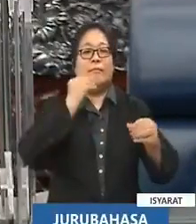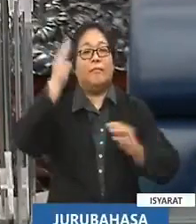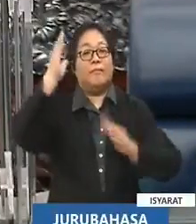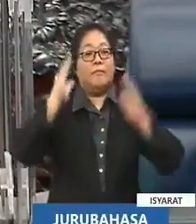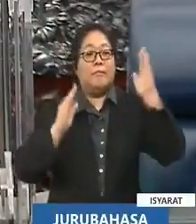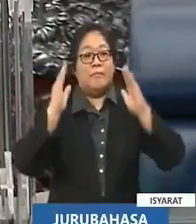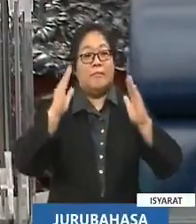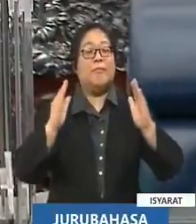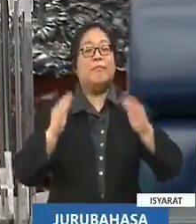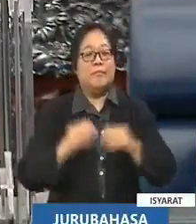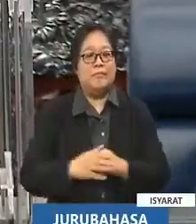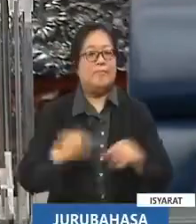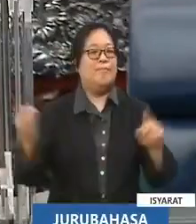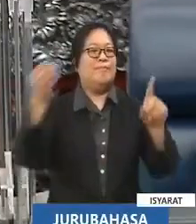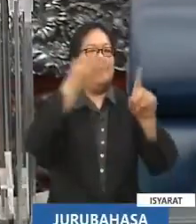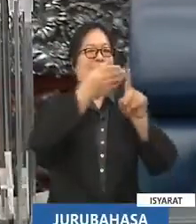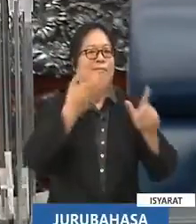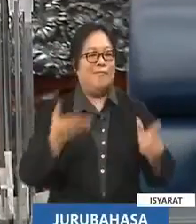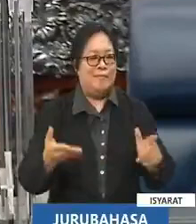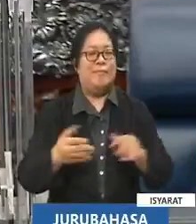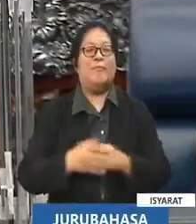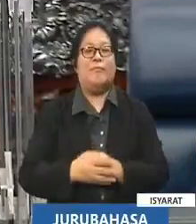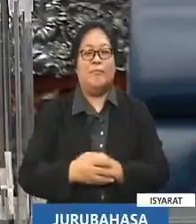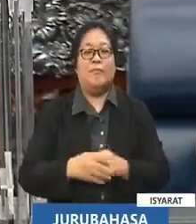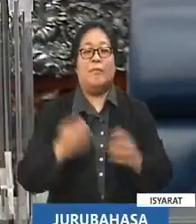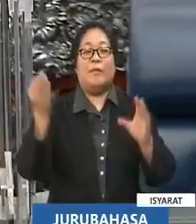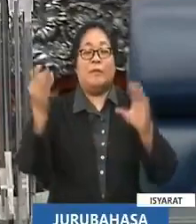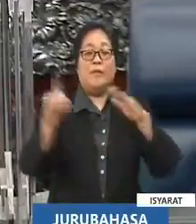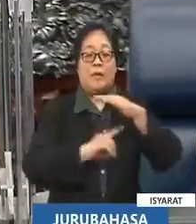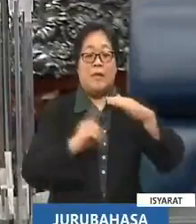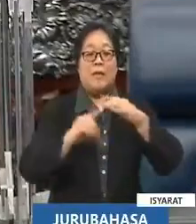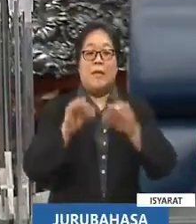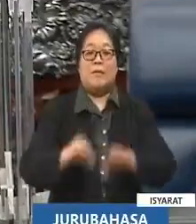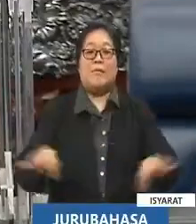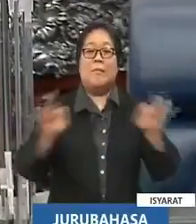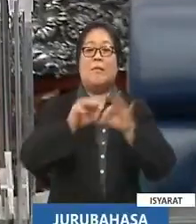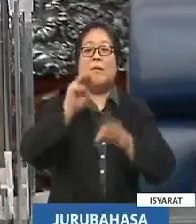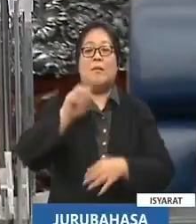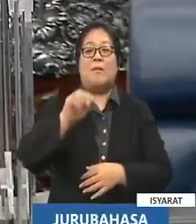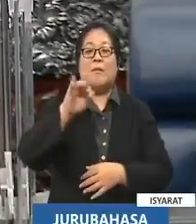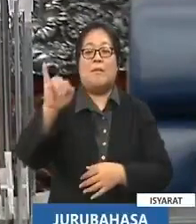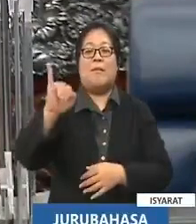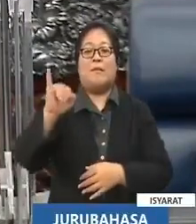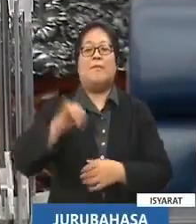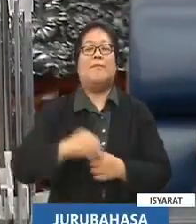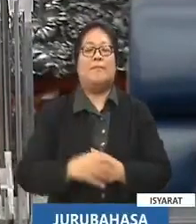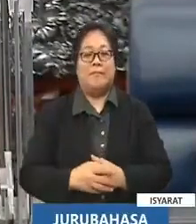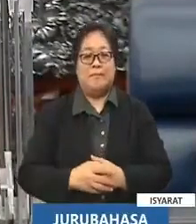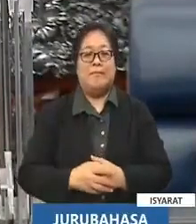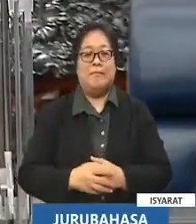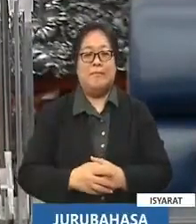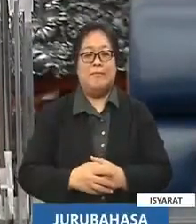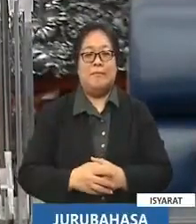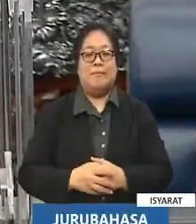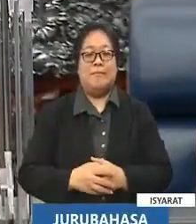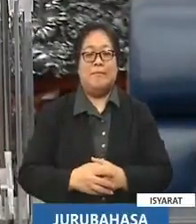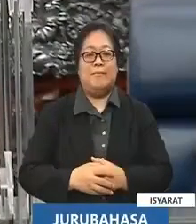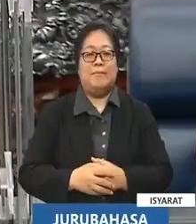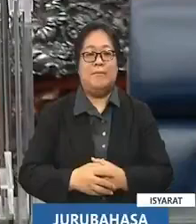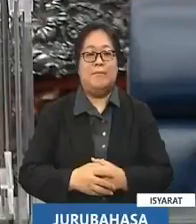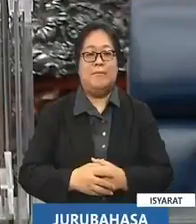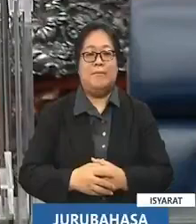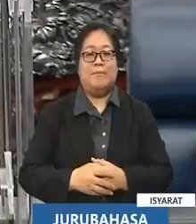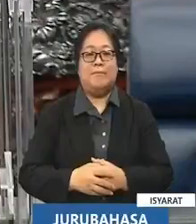negara yang telah dijajarkan dalam dokumen dasar utama masih yaitu dasar Abdul makanan negara 20 21